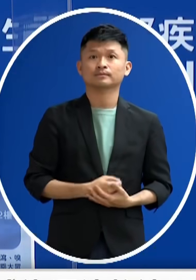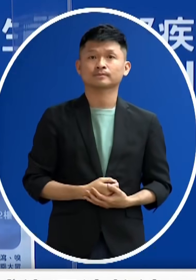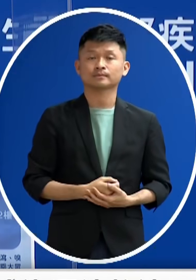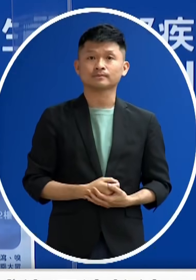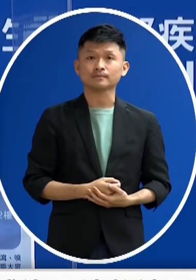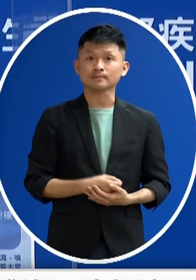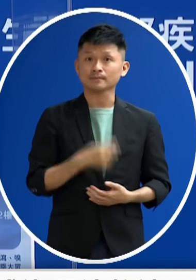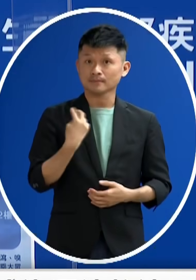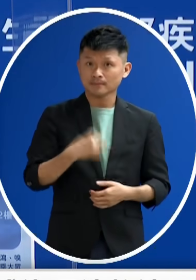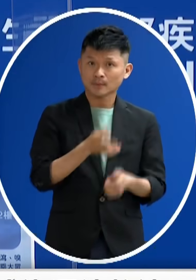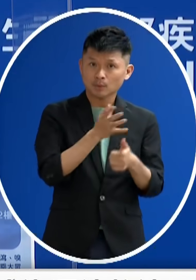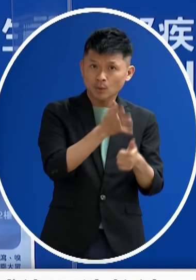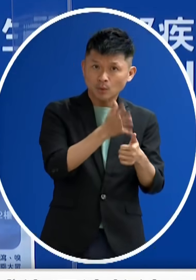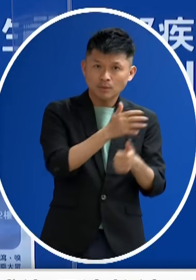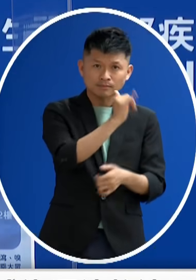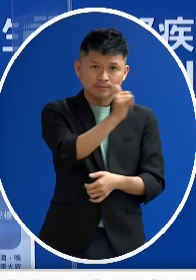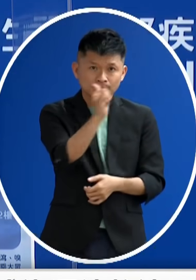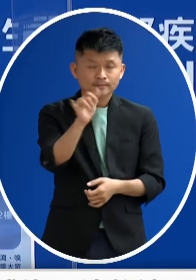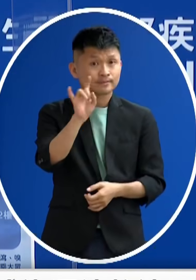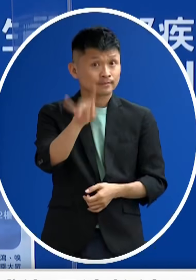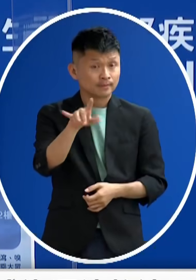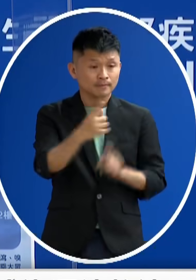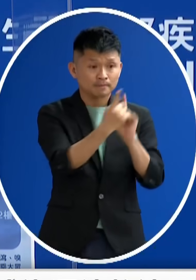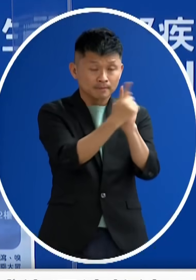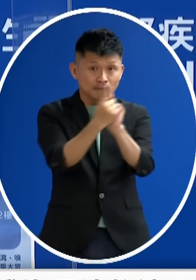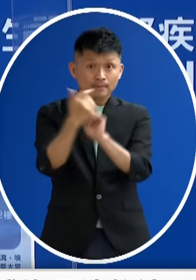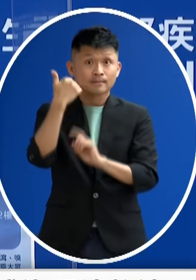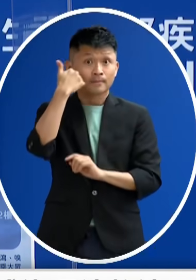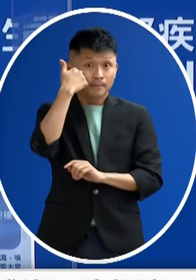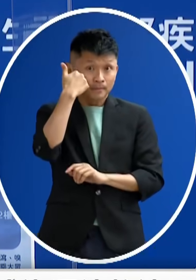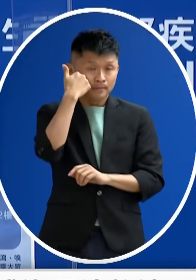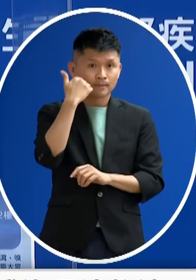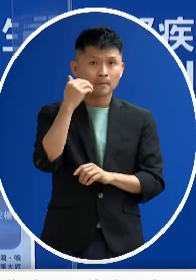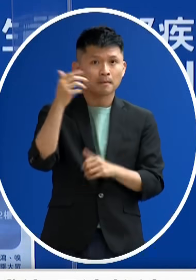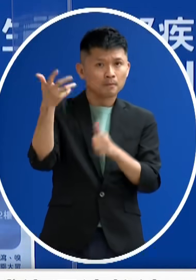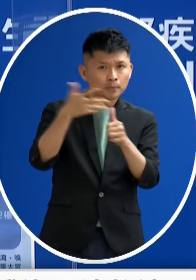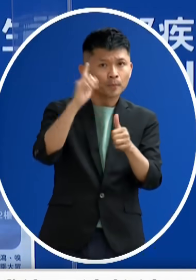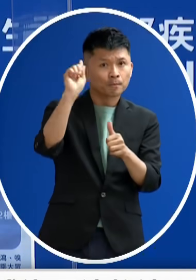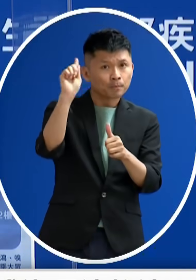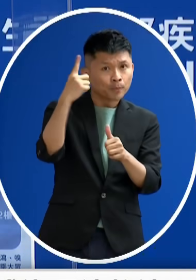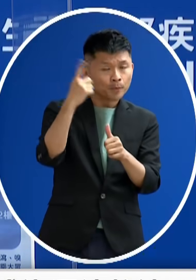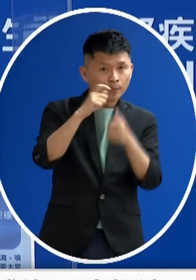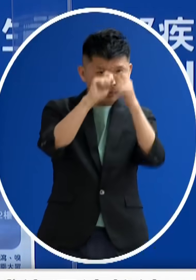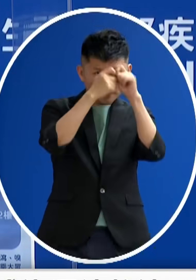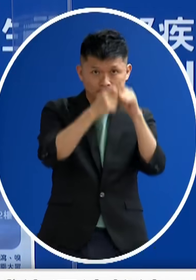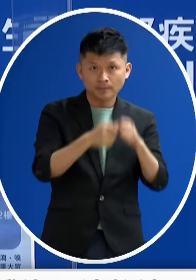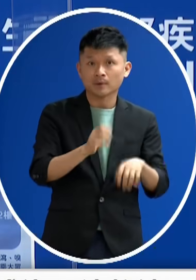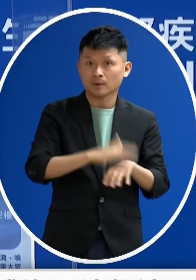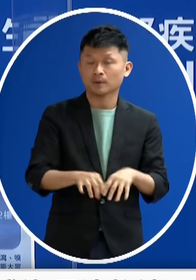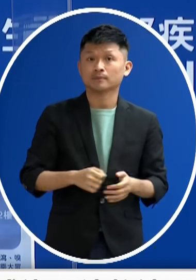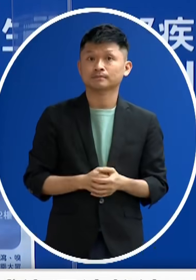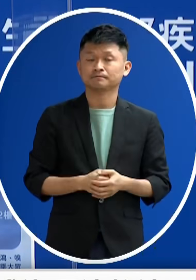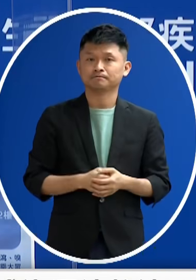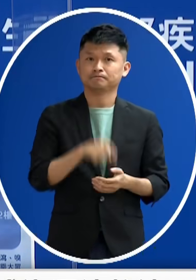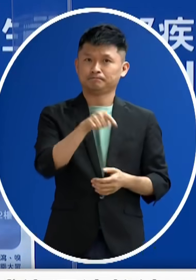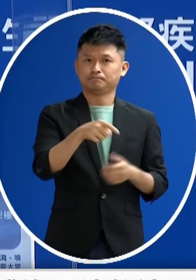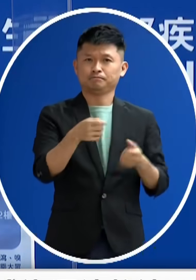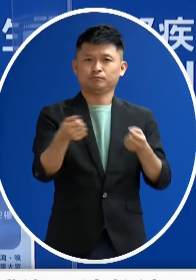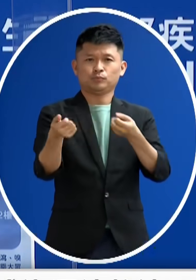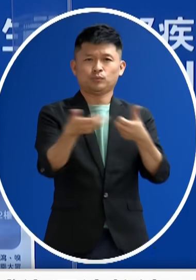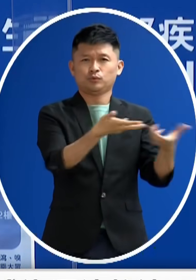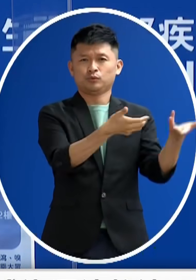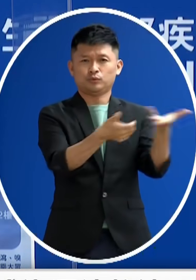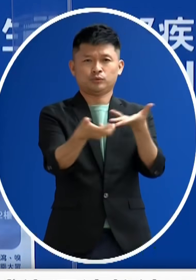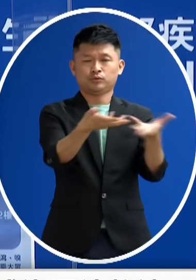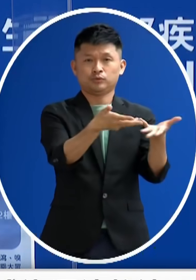调查他的活动史及接触史，以厘清感染源。那因应本起的群聚事件，该游